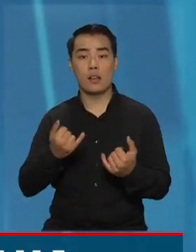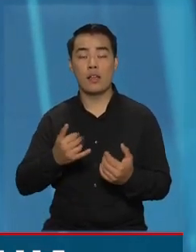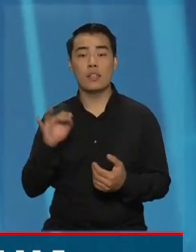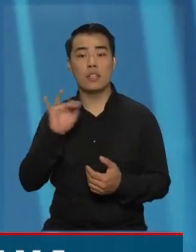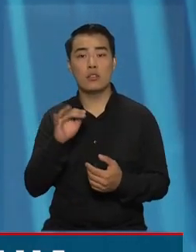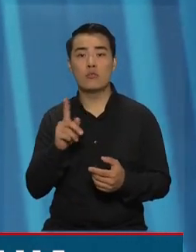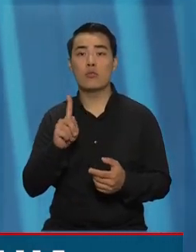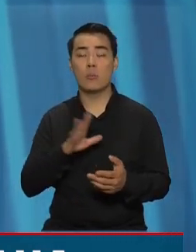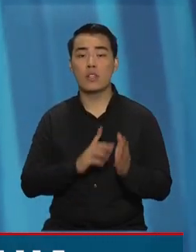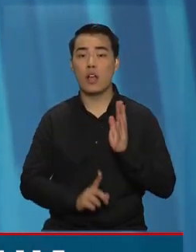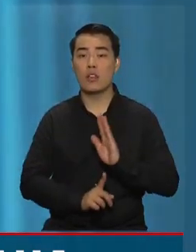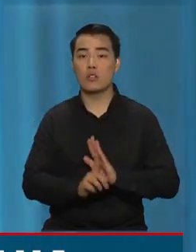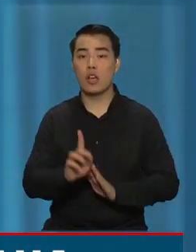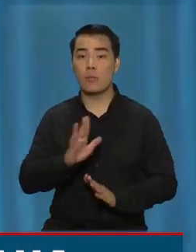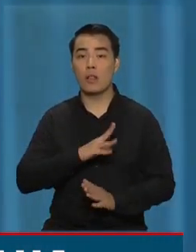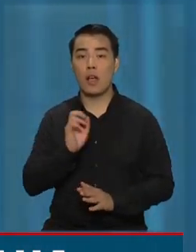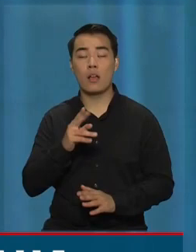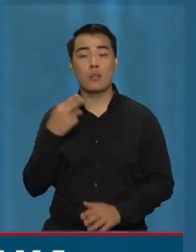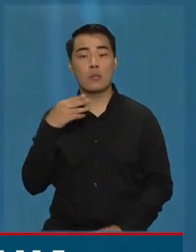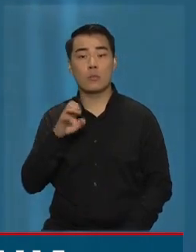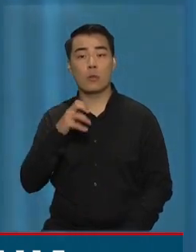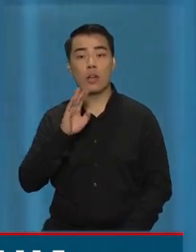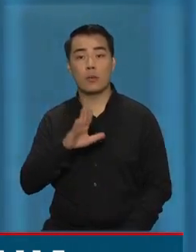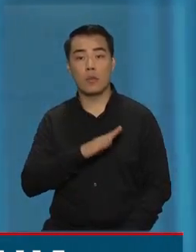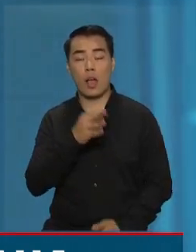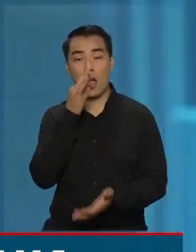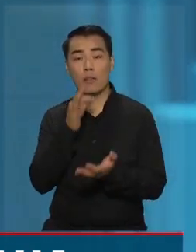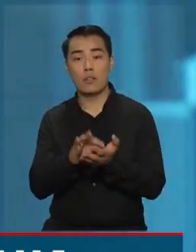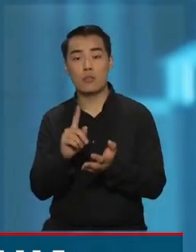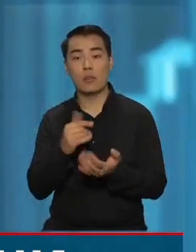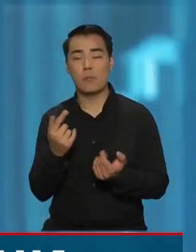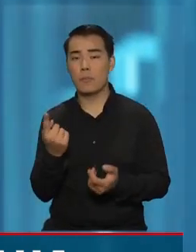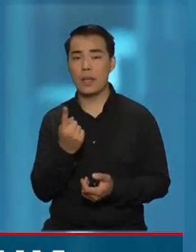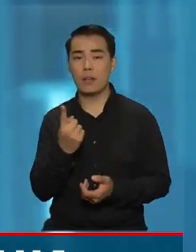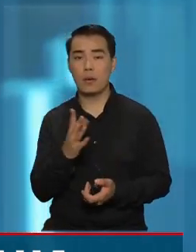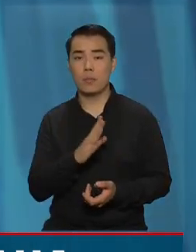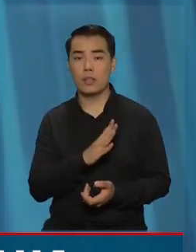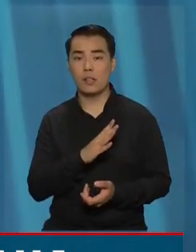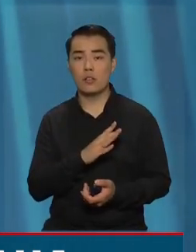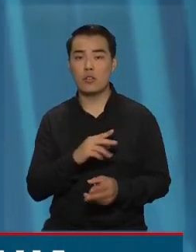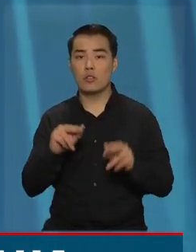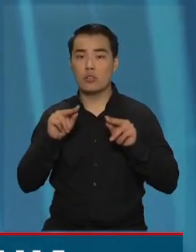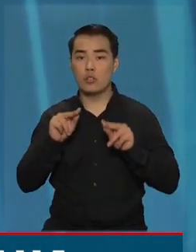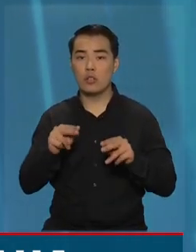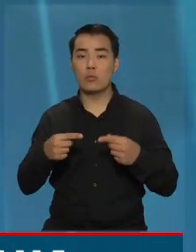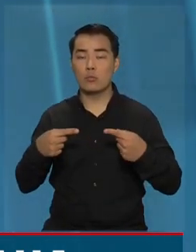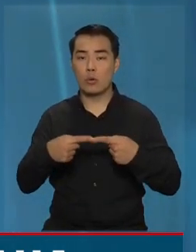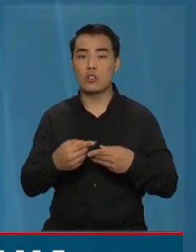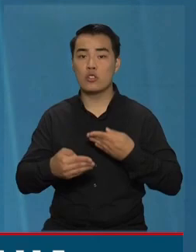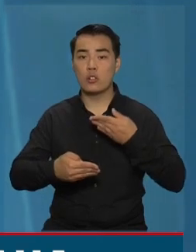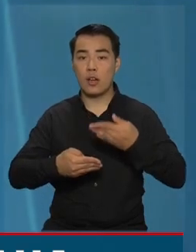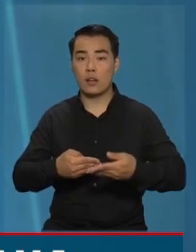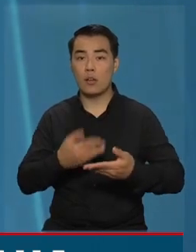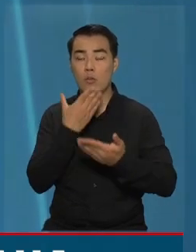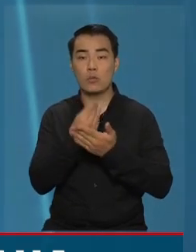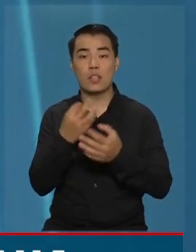это все начиналось. Как Касым-Жомарт Кемелевич сказал, это действительно был первый реальный конкретный шаг на пути к